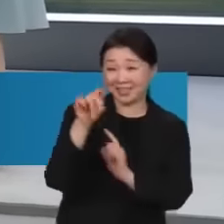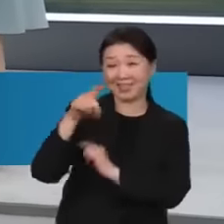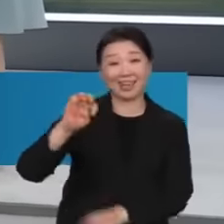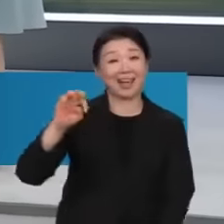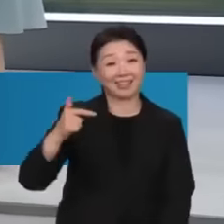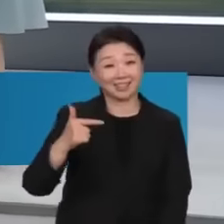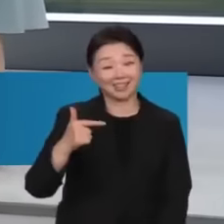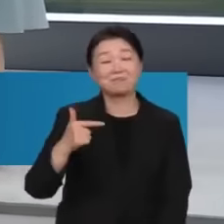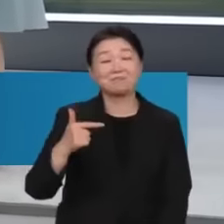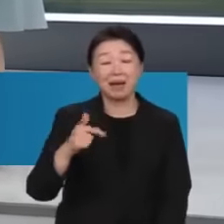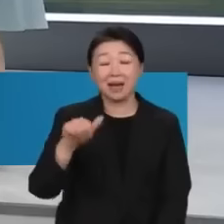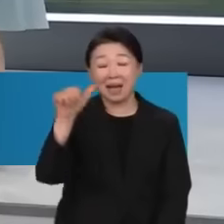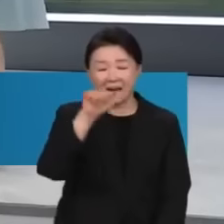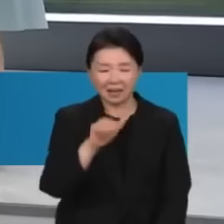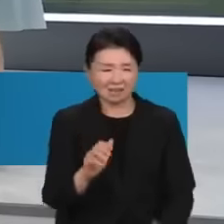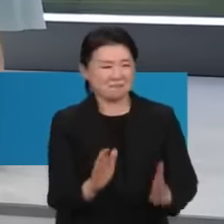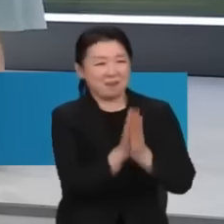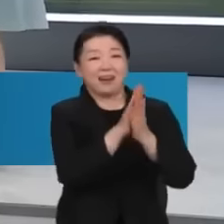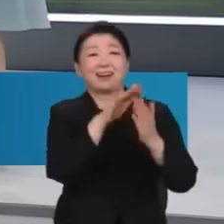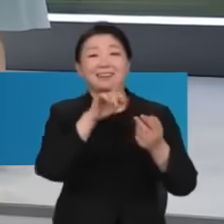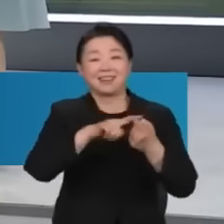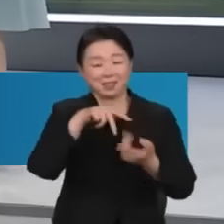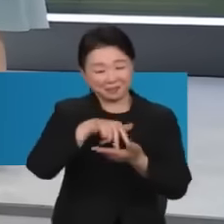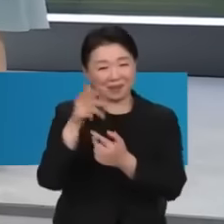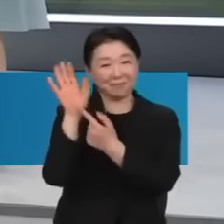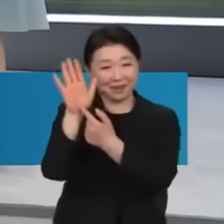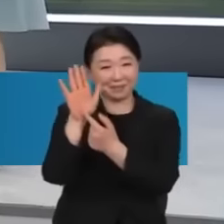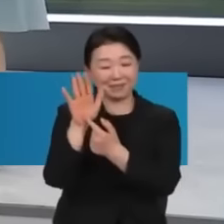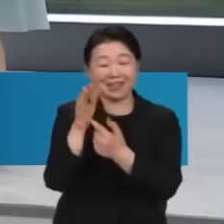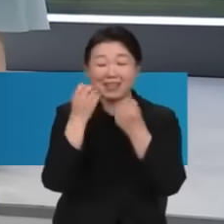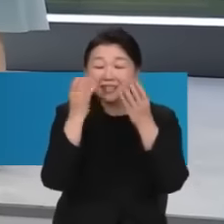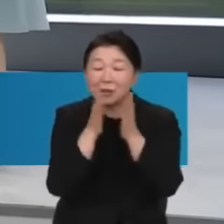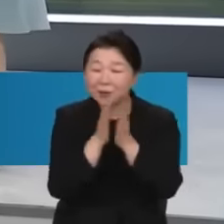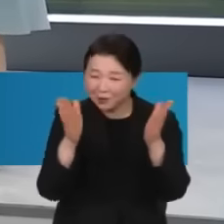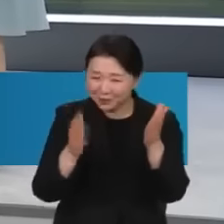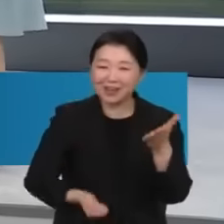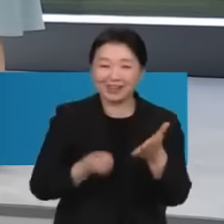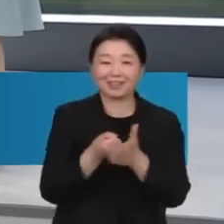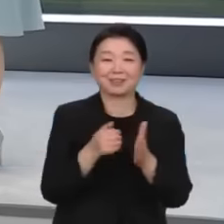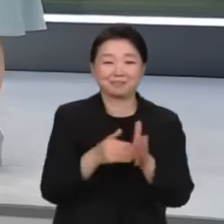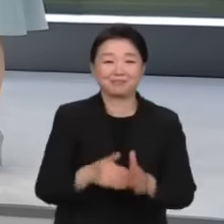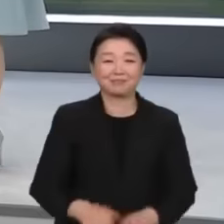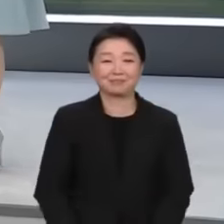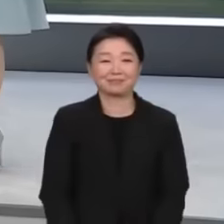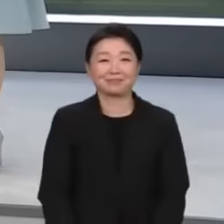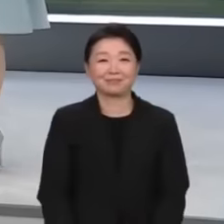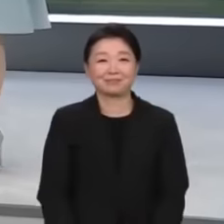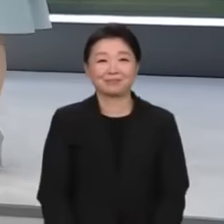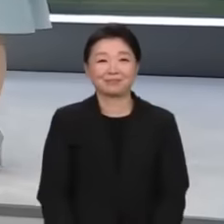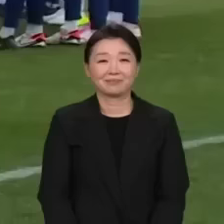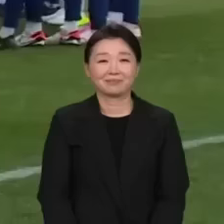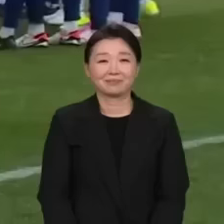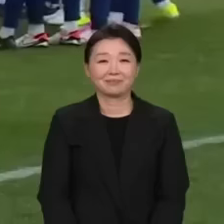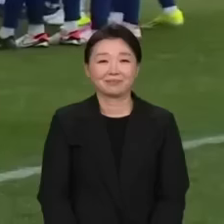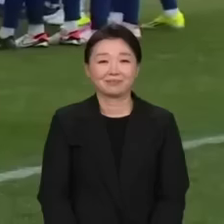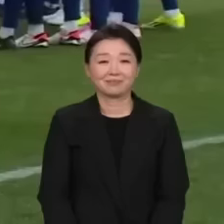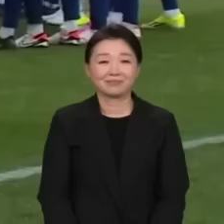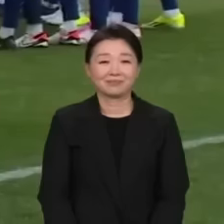선수가 아시안컵 충돌에 대한 입장을 내면서 새 출발을 다짐했습니다. 정수아 기자입니다.